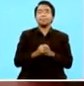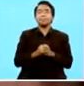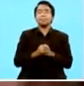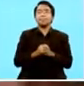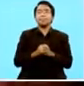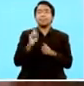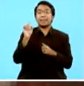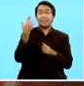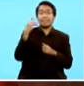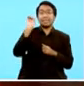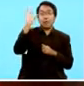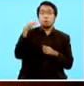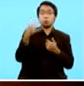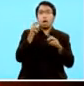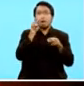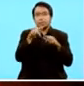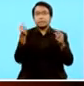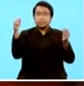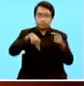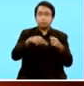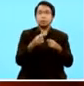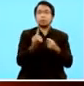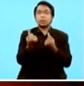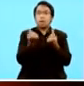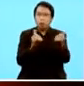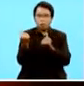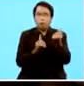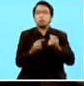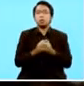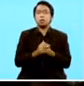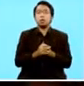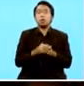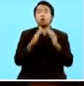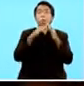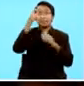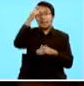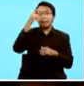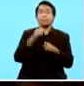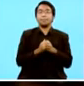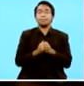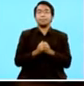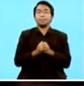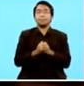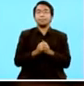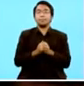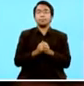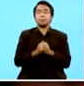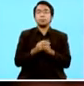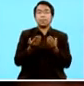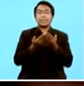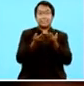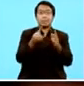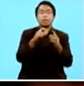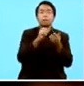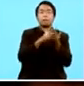posko antemortem yang berada di posko ini di Rumah Sakit Polri Kramat Jati untuk memberikan data-data seperti sisir, kemudian